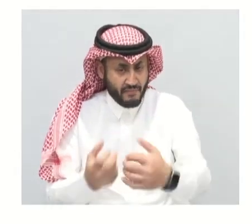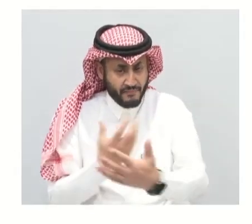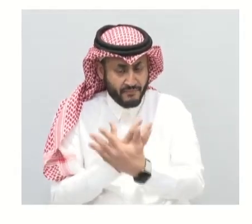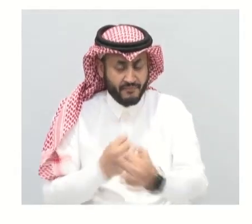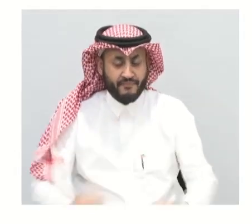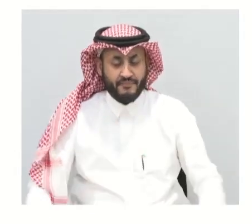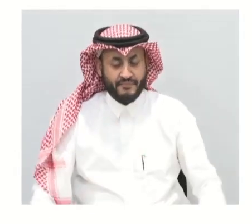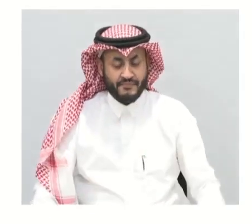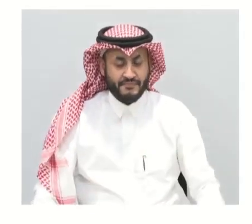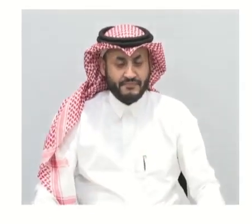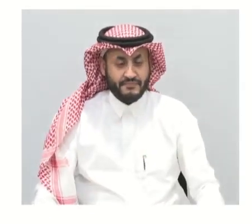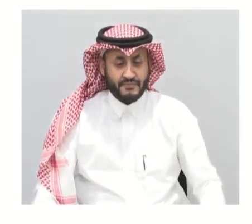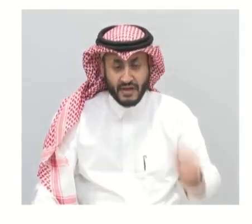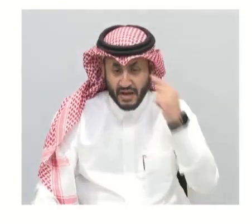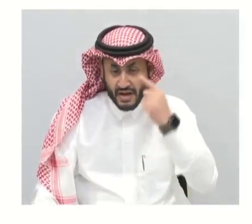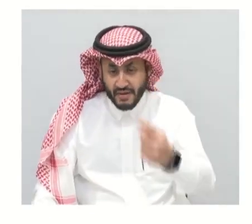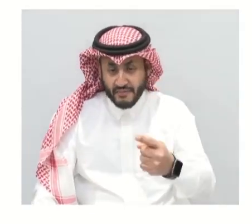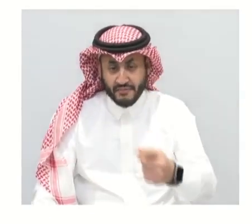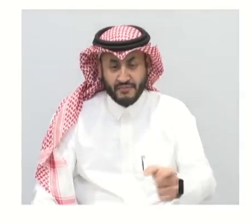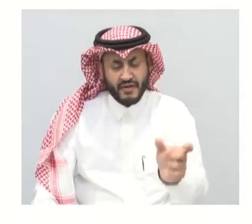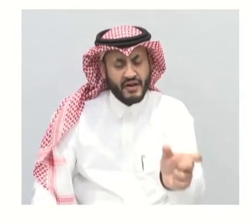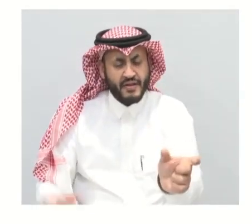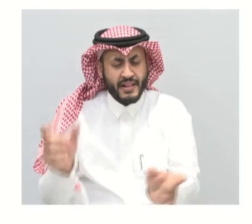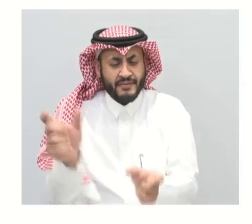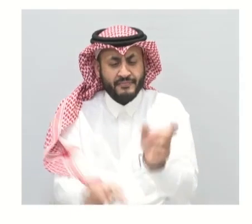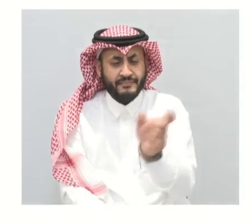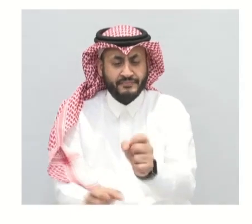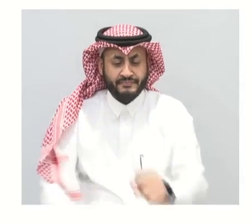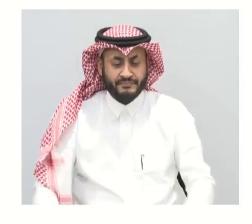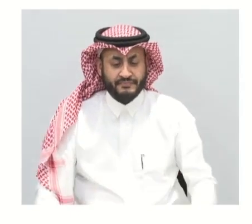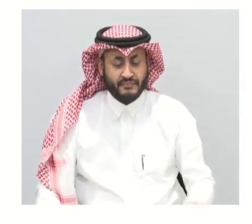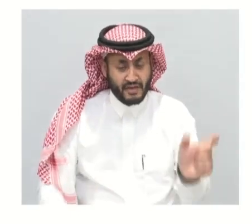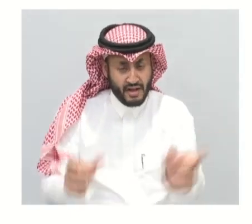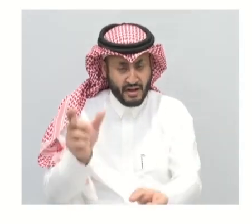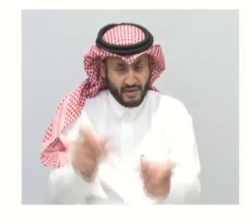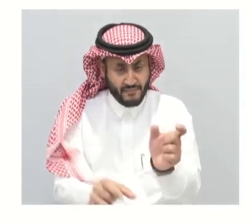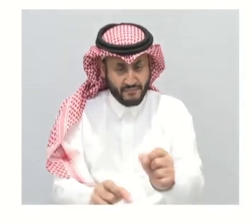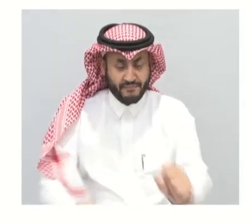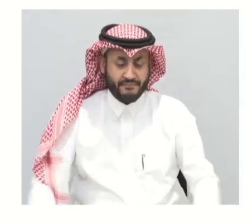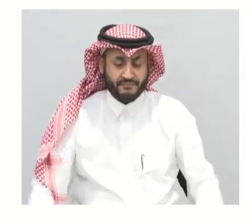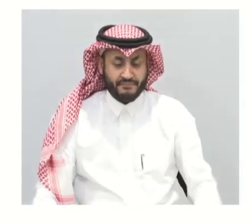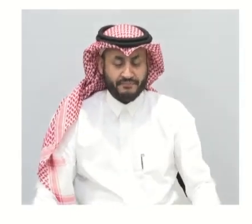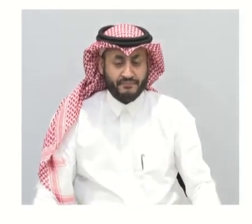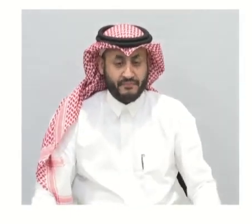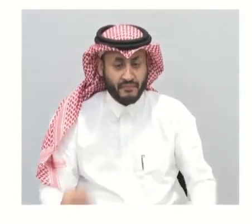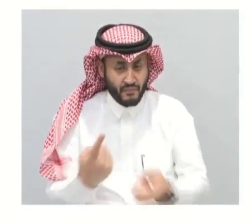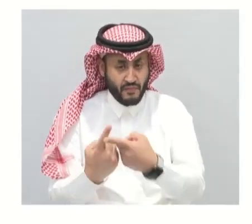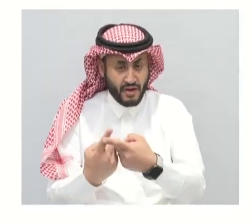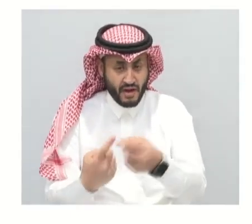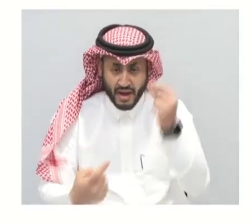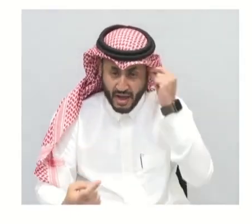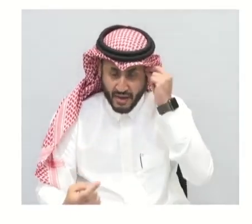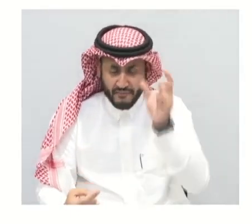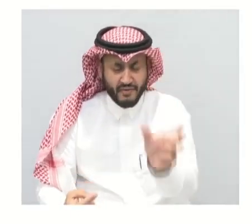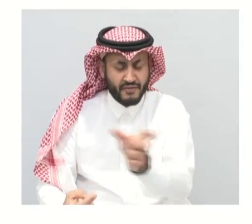لنتعرف على هذه المفردات ثم نضع المفرد المناسبه في المكان المناسب دعونا في البدايه نتعرف على هذه